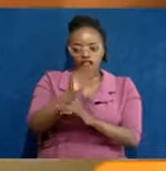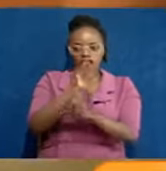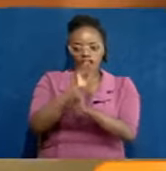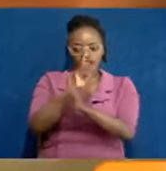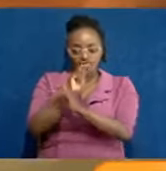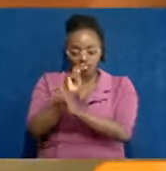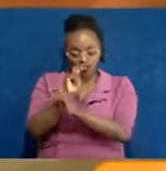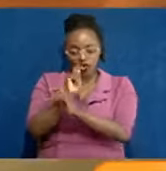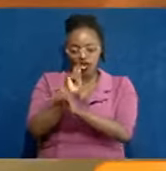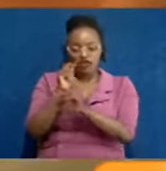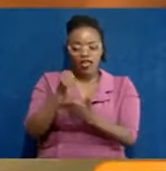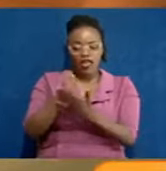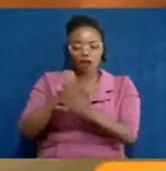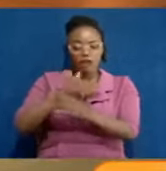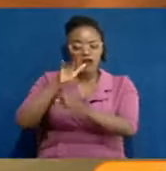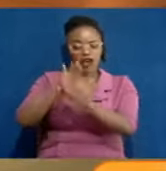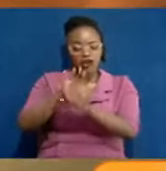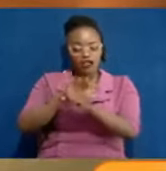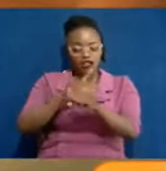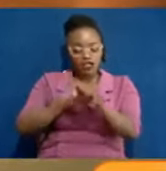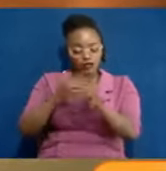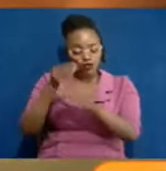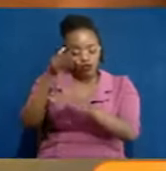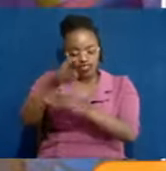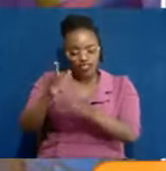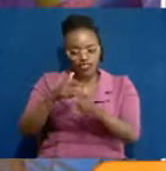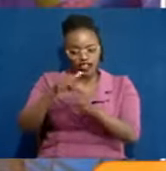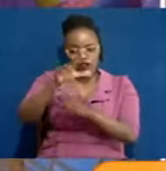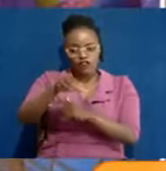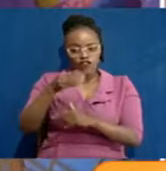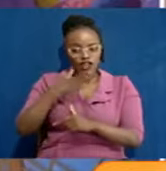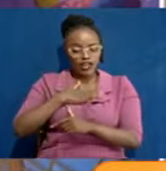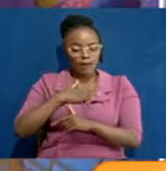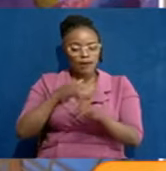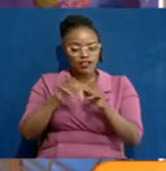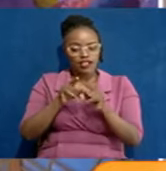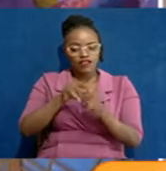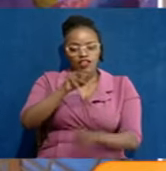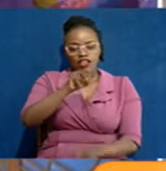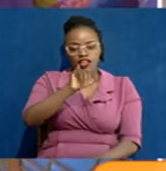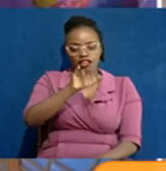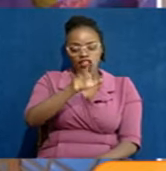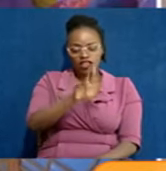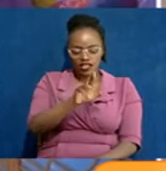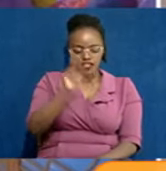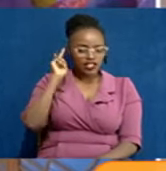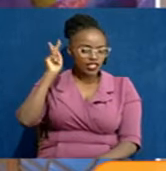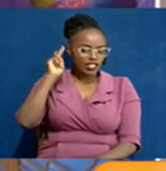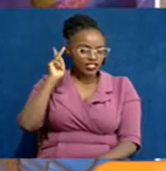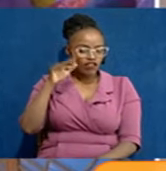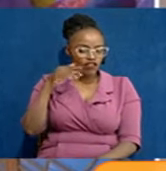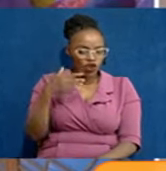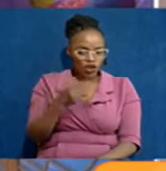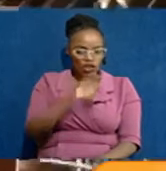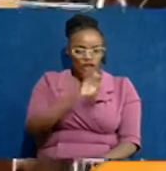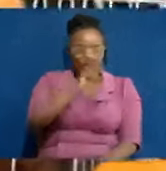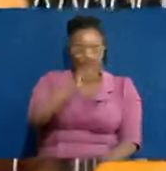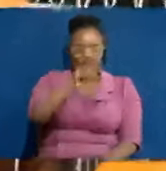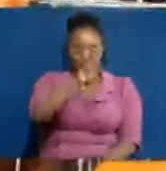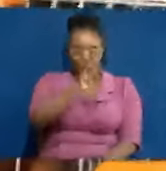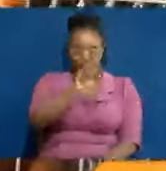TikTok, umenisaidia sana, ukienda huko, utanipata kama Nyari Kisi ama Impress Kisi,